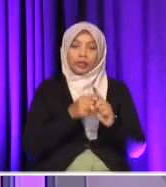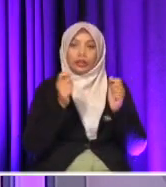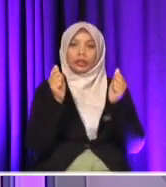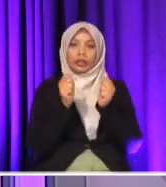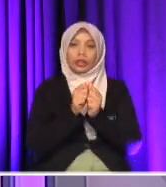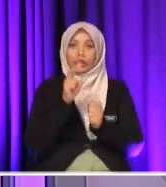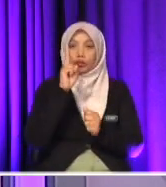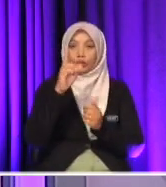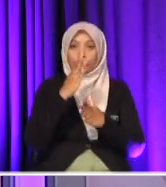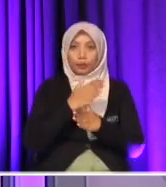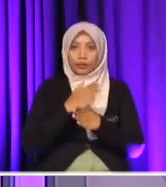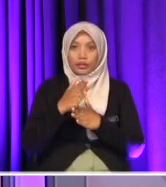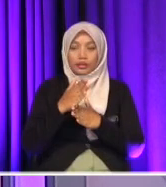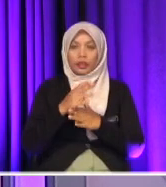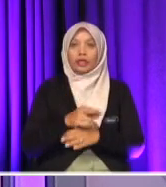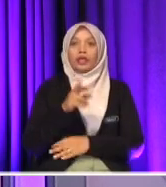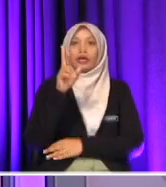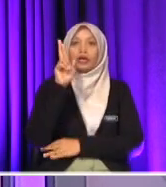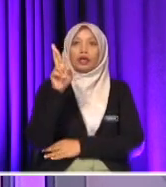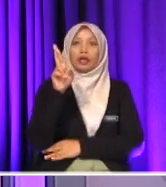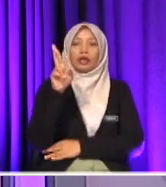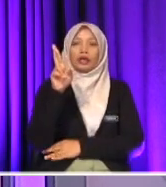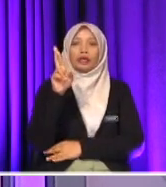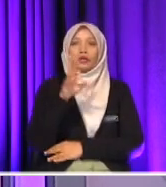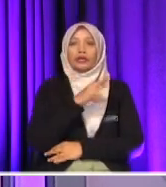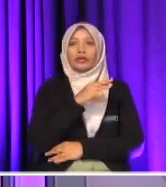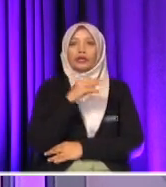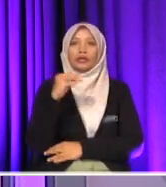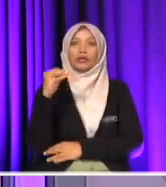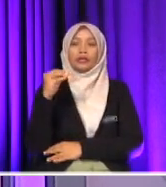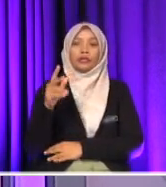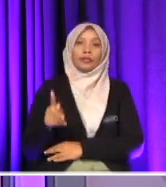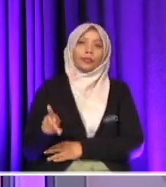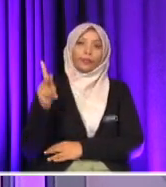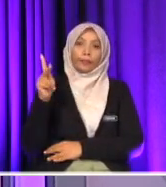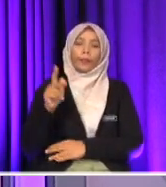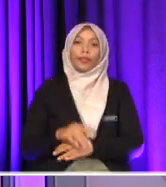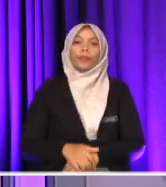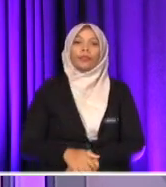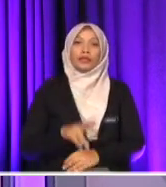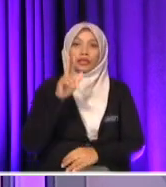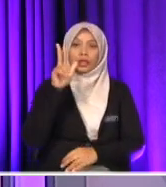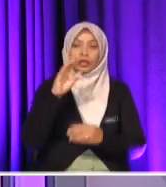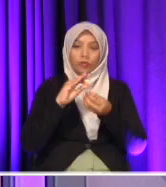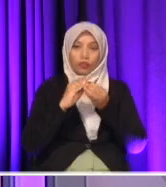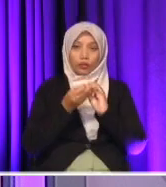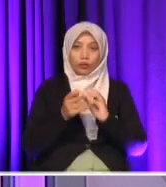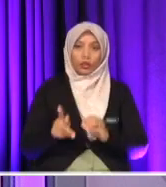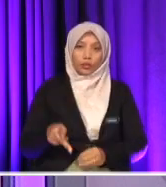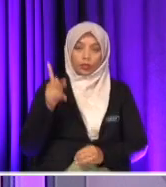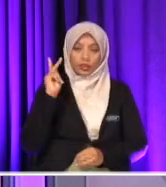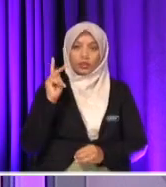komponen tadi. Okey, regangan berkearuhan dan regangan kemuatan. Dan 3 formula kuasa yang mana